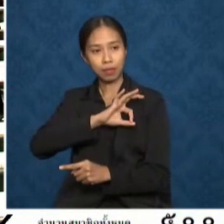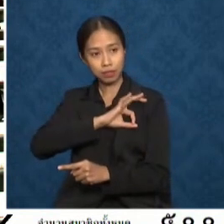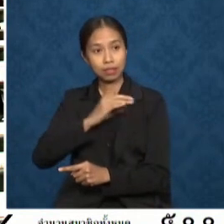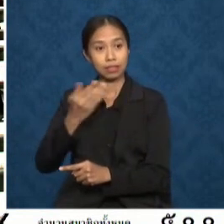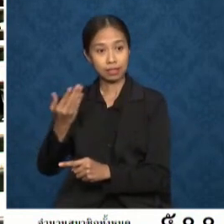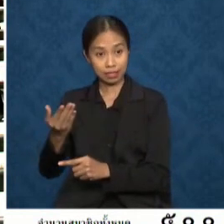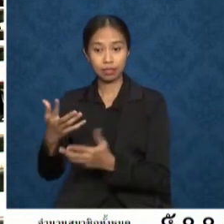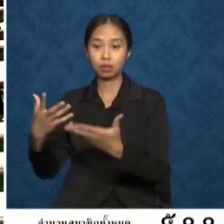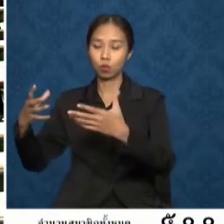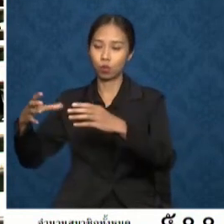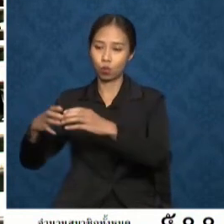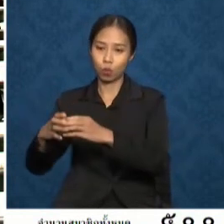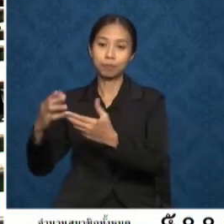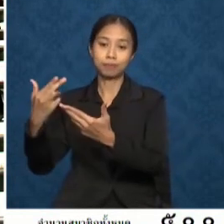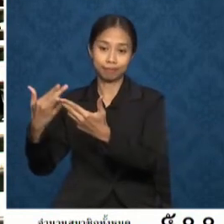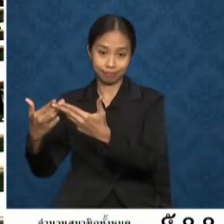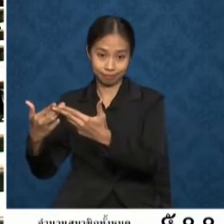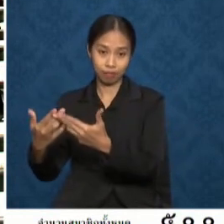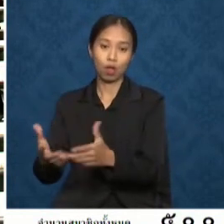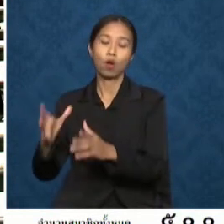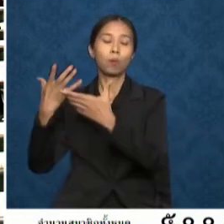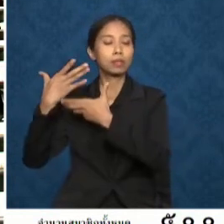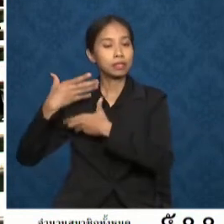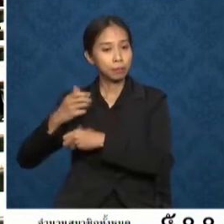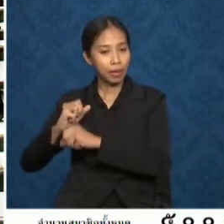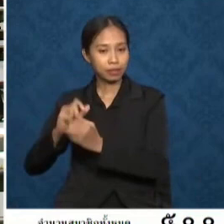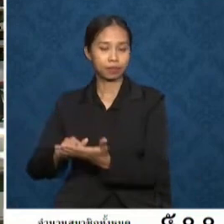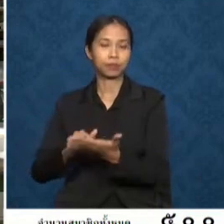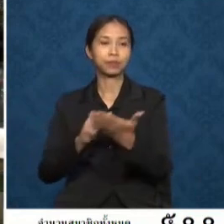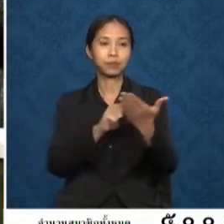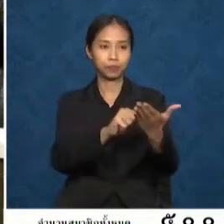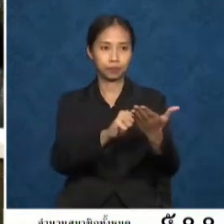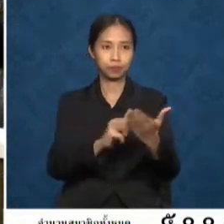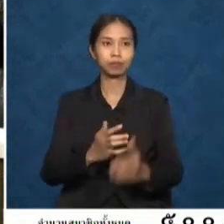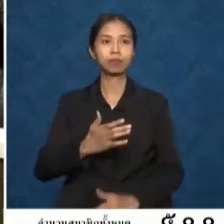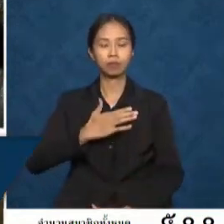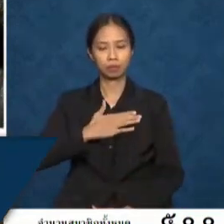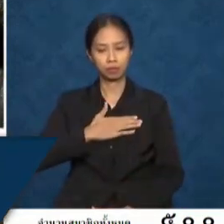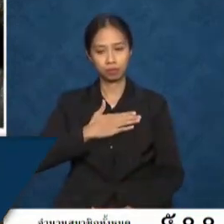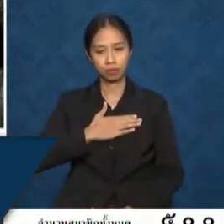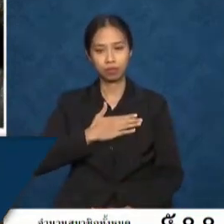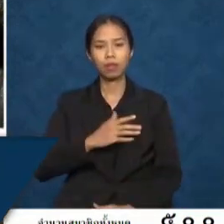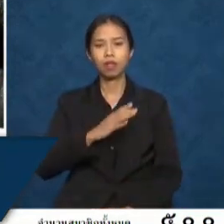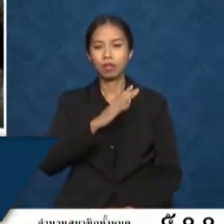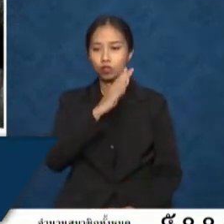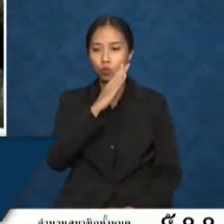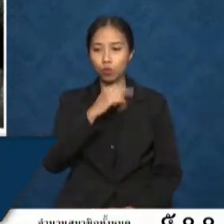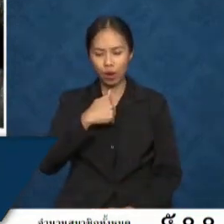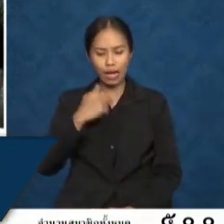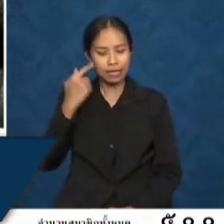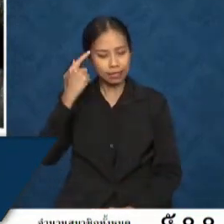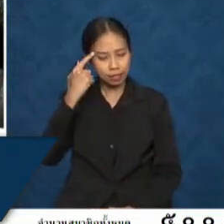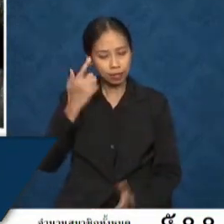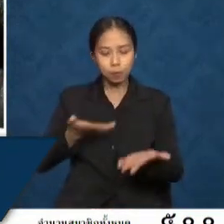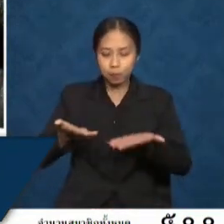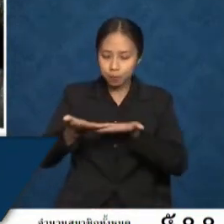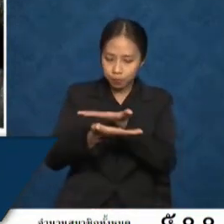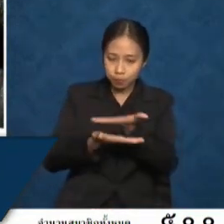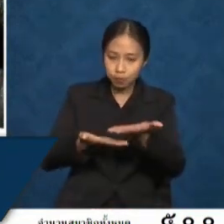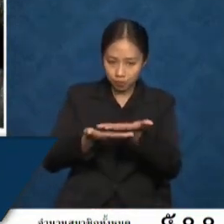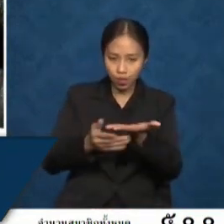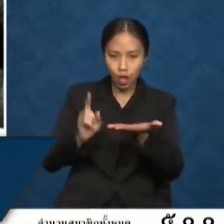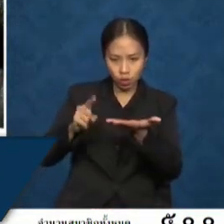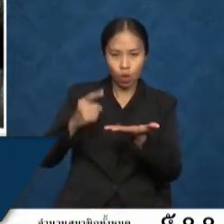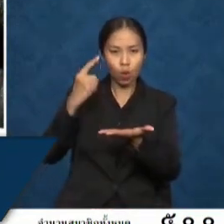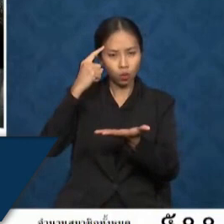ได้เสนอเข้ามาในวันนี้ฟทประทานค่ะ ในฉัเหนวาหากจบพิจารณาเรื่องการถไว้ความปลอดภัยเราต้องมองอย่าง